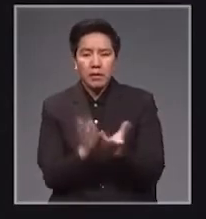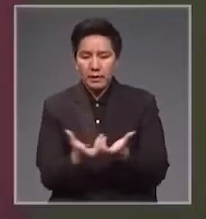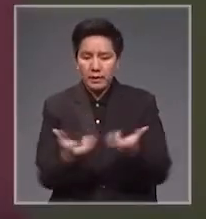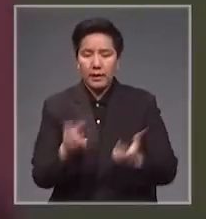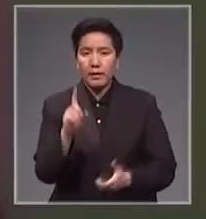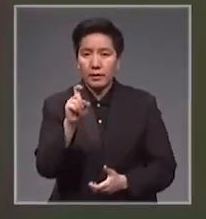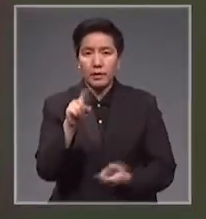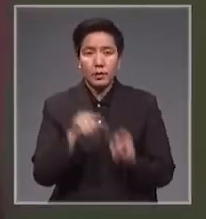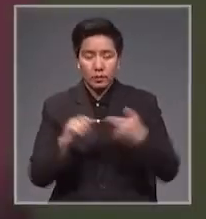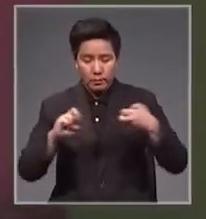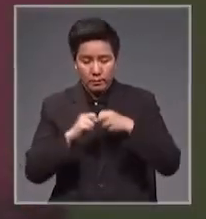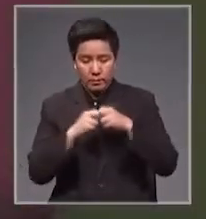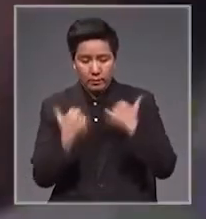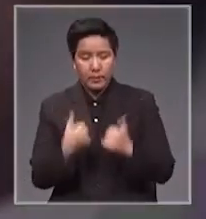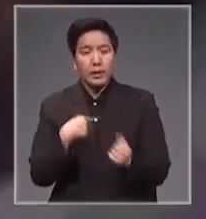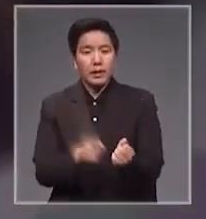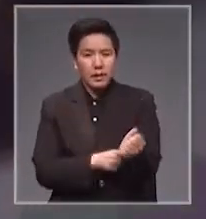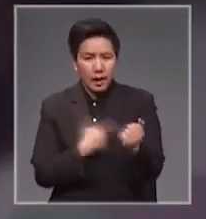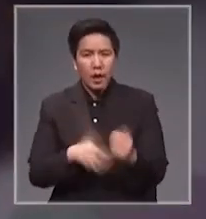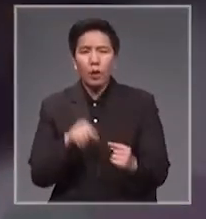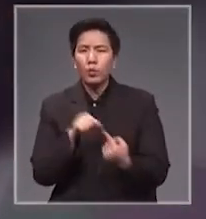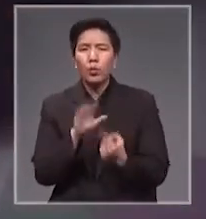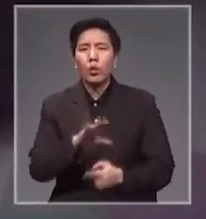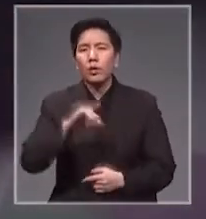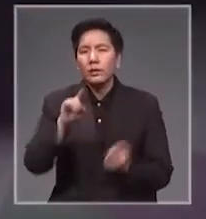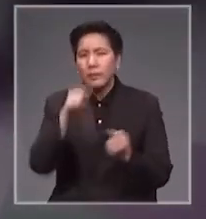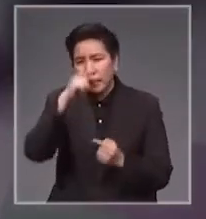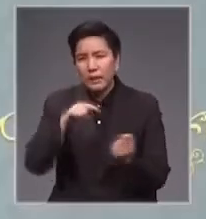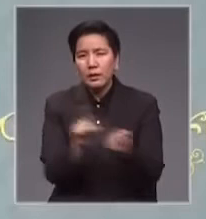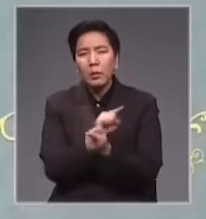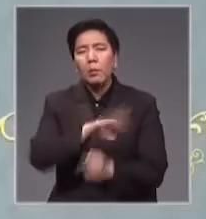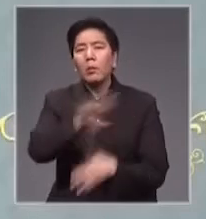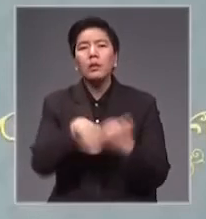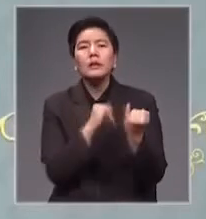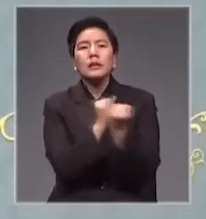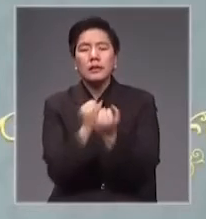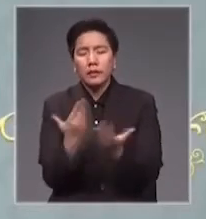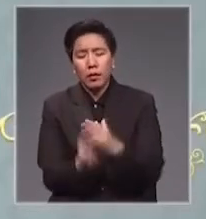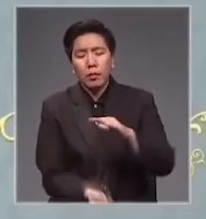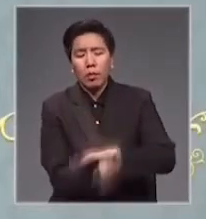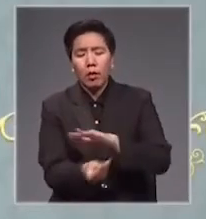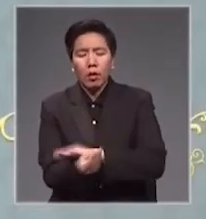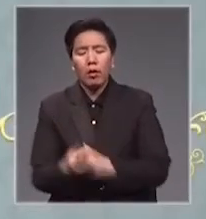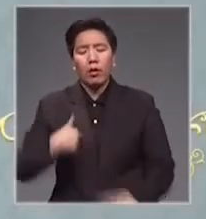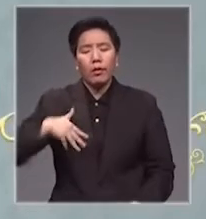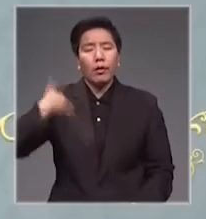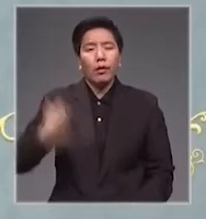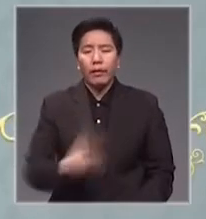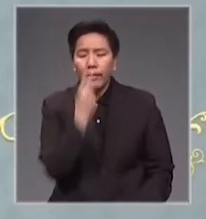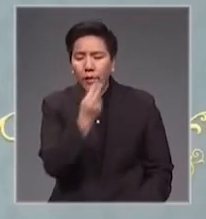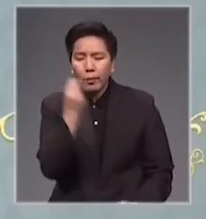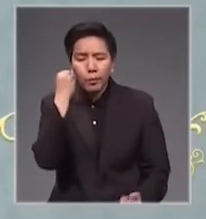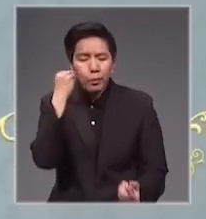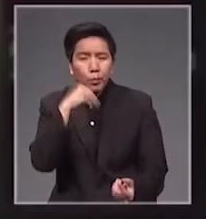หาลักษณะนี้จะมีมานานคู่สังคมไทยจนบางคนอาจจะชินชาเอือมระอากลืนไม่เข้าคายไม่ออกแต่วันนี้ถึงเวลาแล้วนะครับ